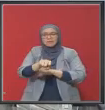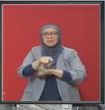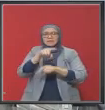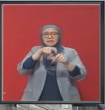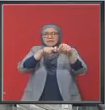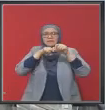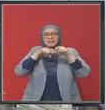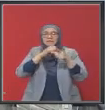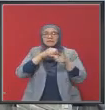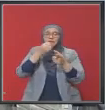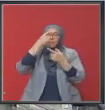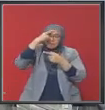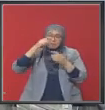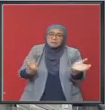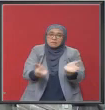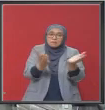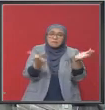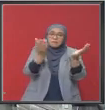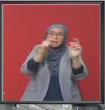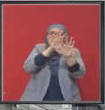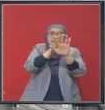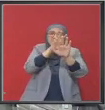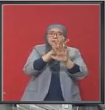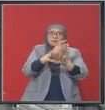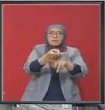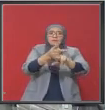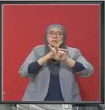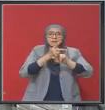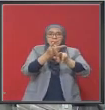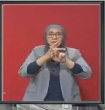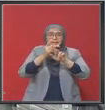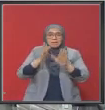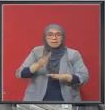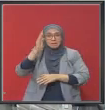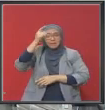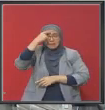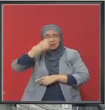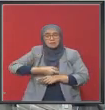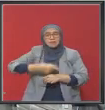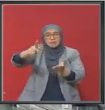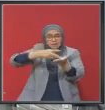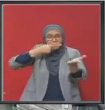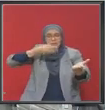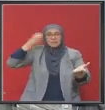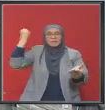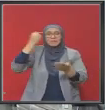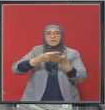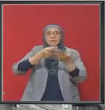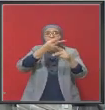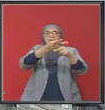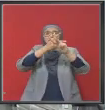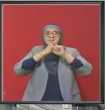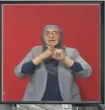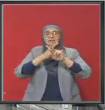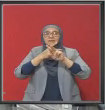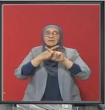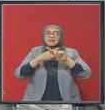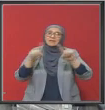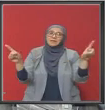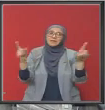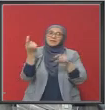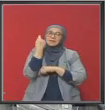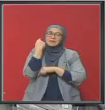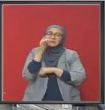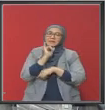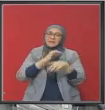menarik ataupun akan lebih ramai peminjam untuk memulangkan pinjaman mereka tetapi tadi